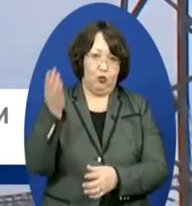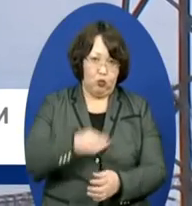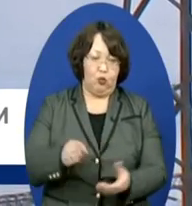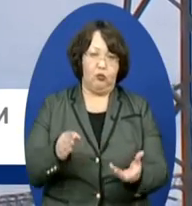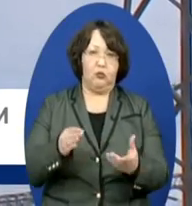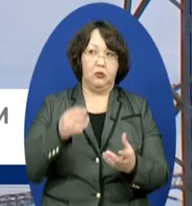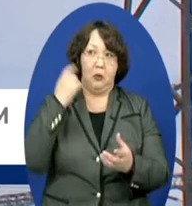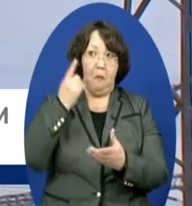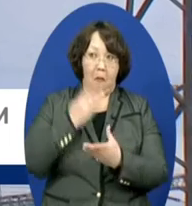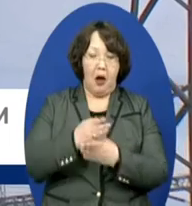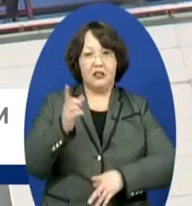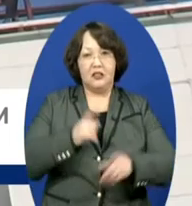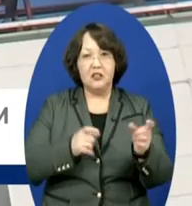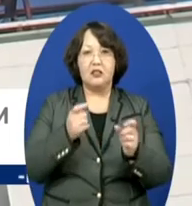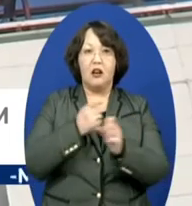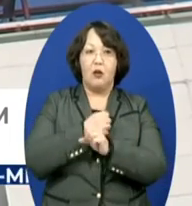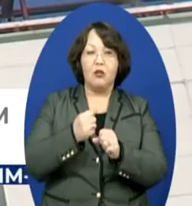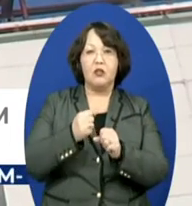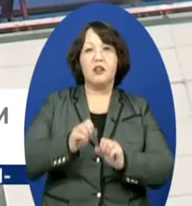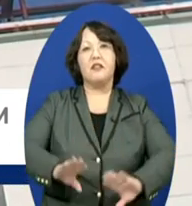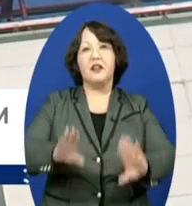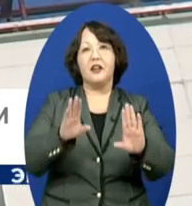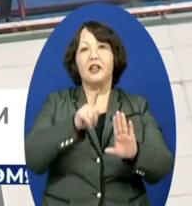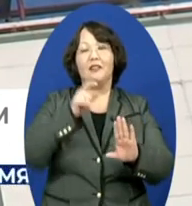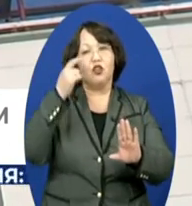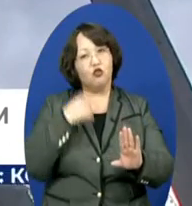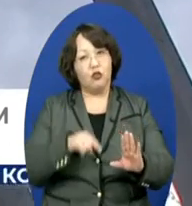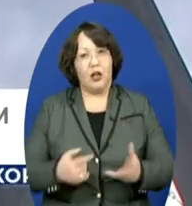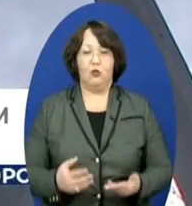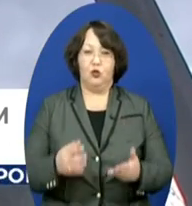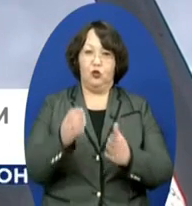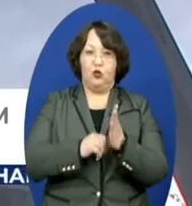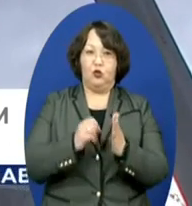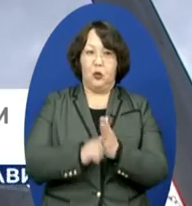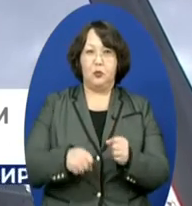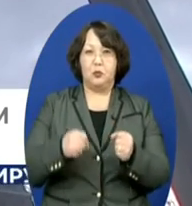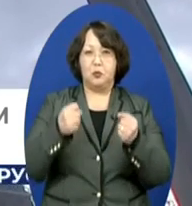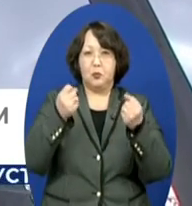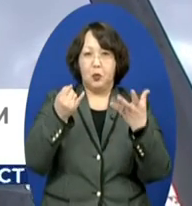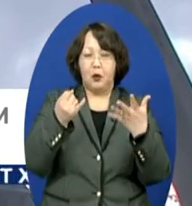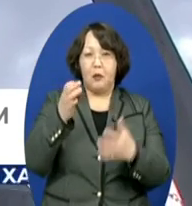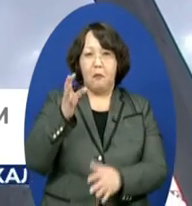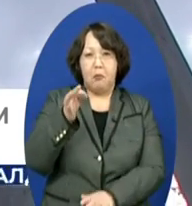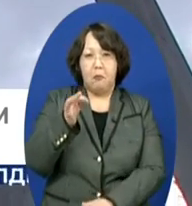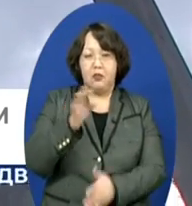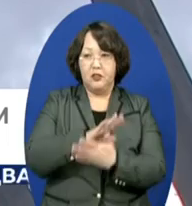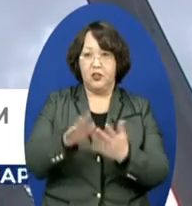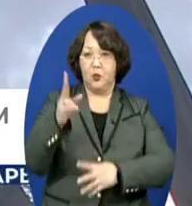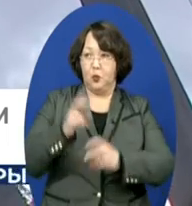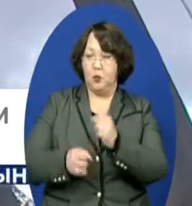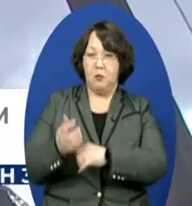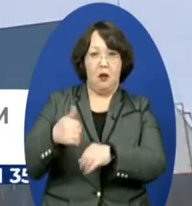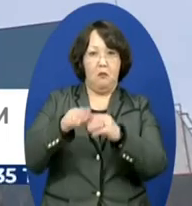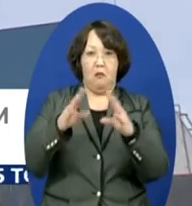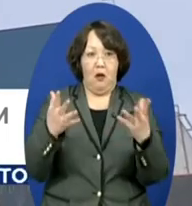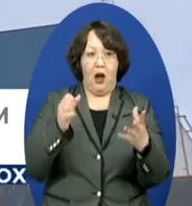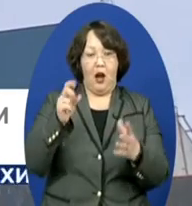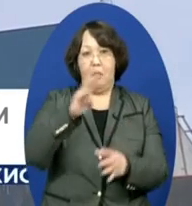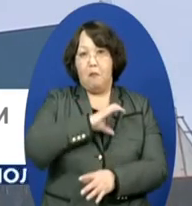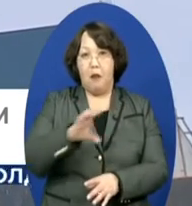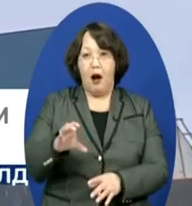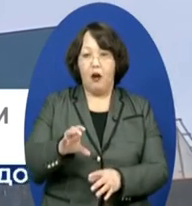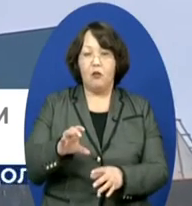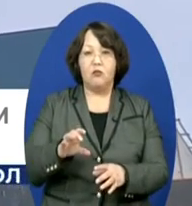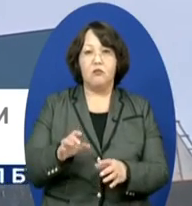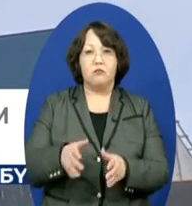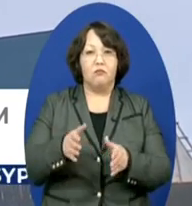хэвий амьдрна. Гэтэл дэлхийн хамгийн чухал бүтээгдэхүүн болох эрчим хүчийг 6 центер авч байна. Шинэ үйлдвэрүүд баригдахгүй, аж ахуй нэгжүүд